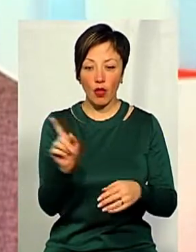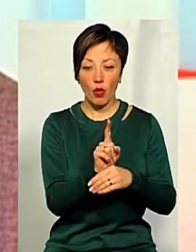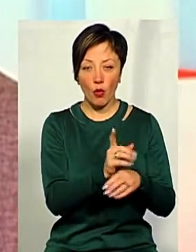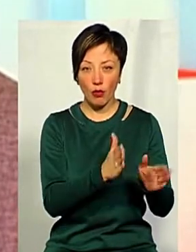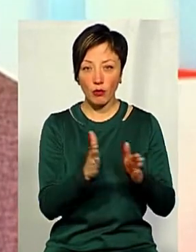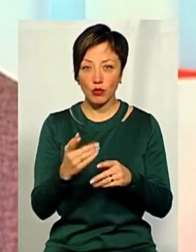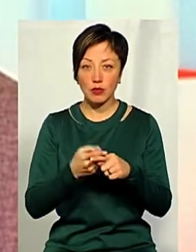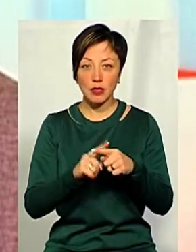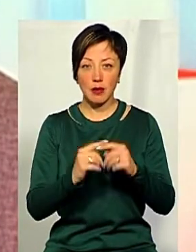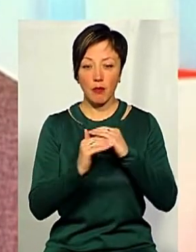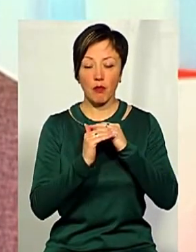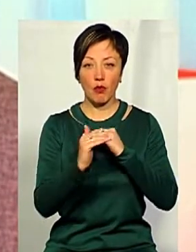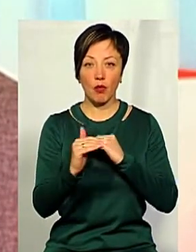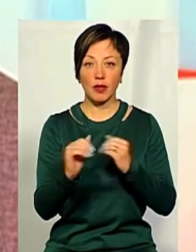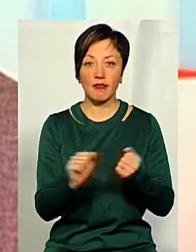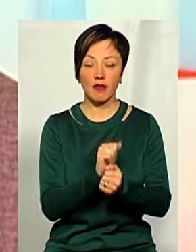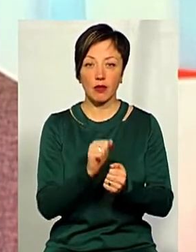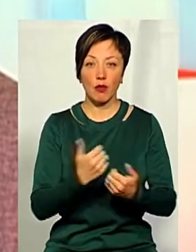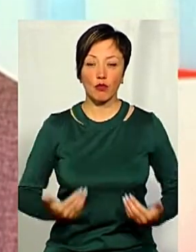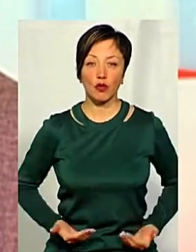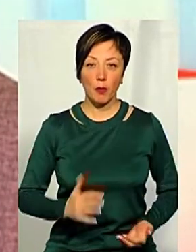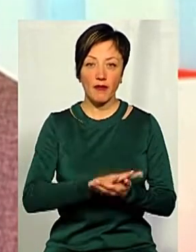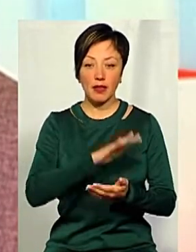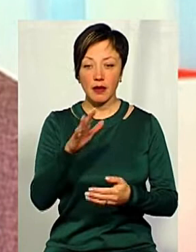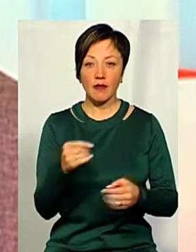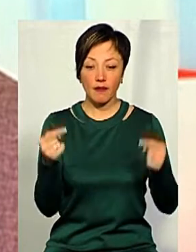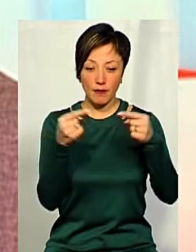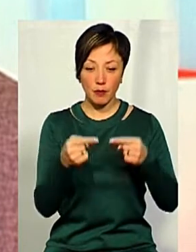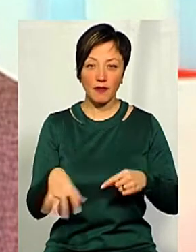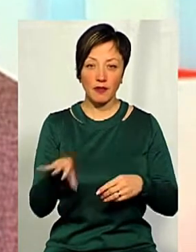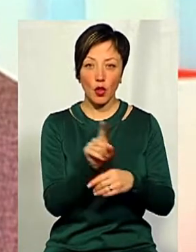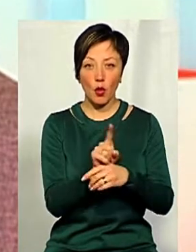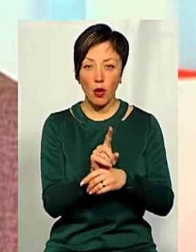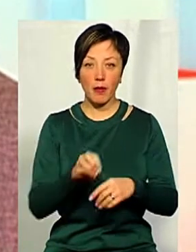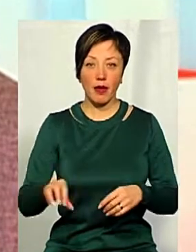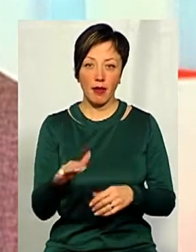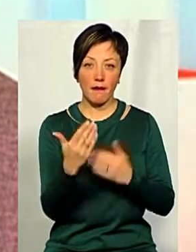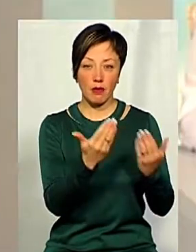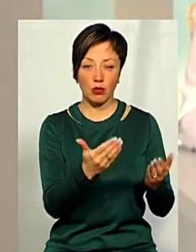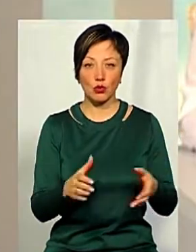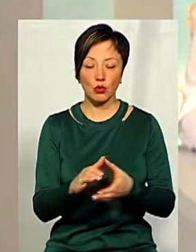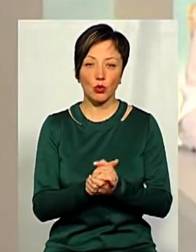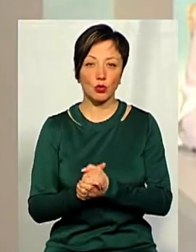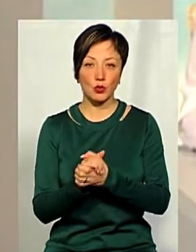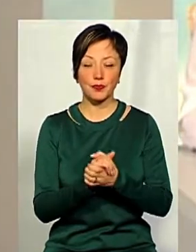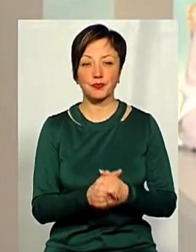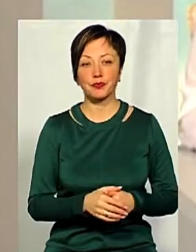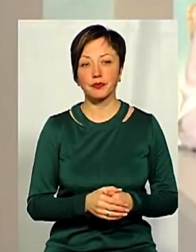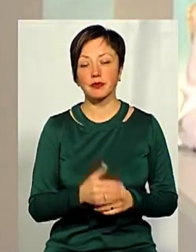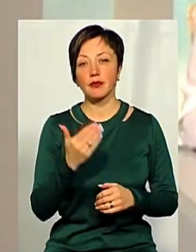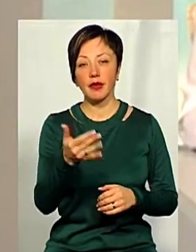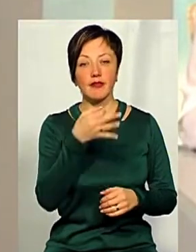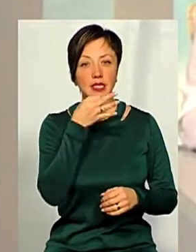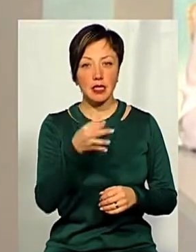стало полігоном твердих побутових відходів за всіма нормами не тільки України, а й Євросоюзу. Ви сказали про